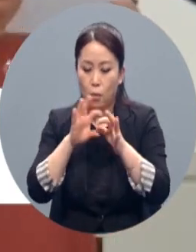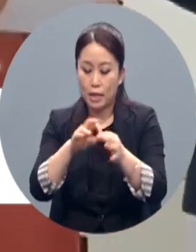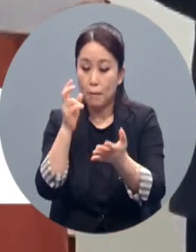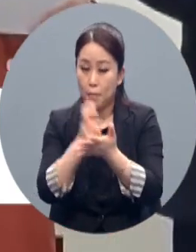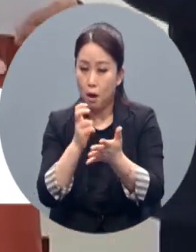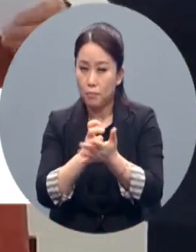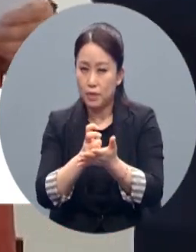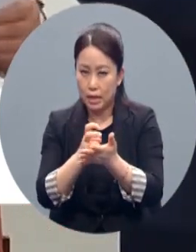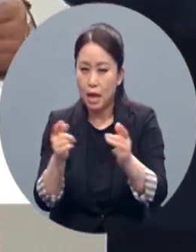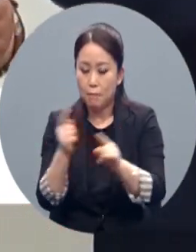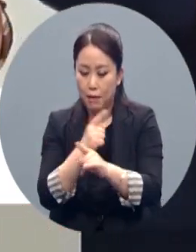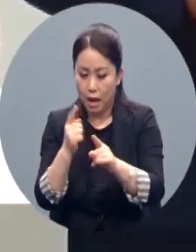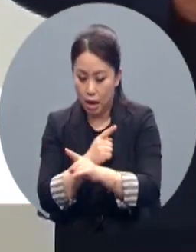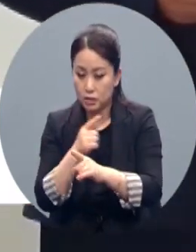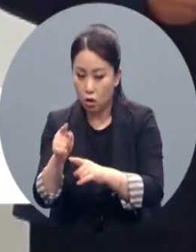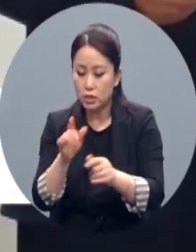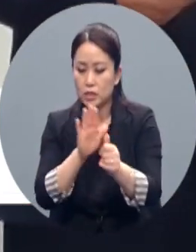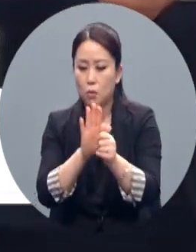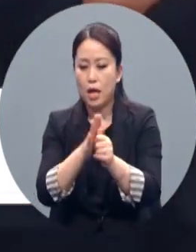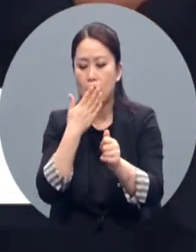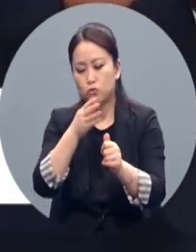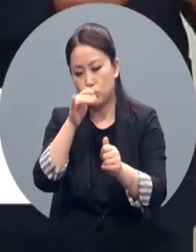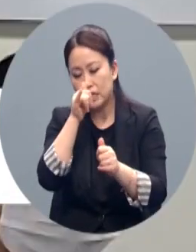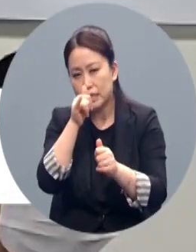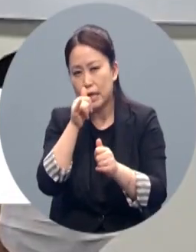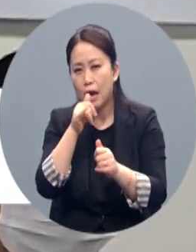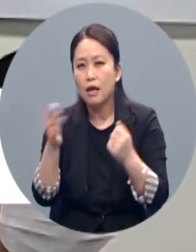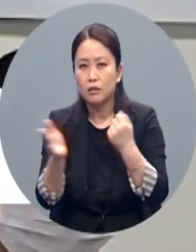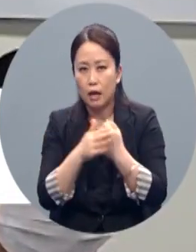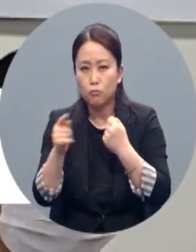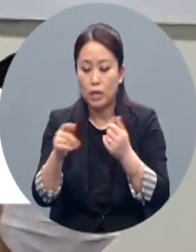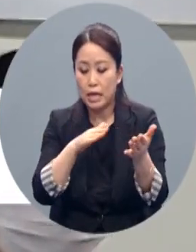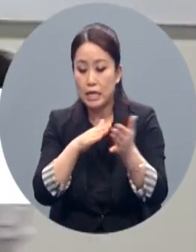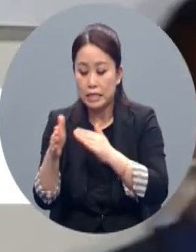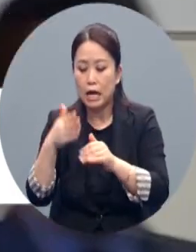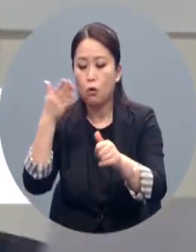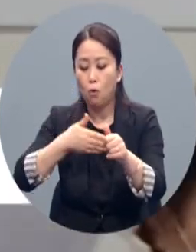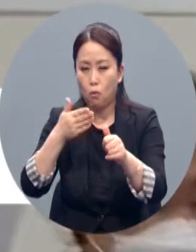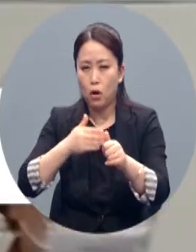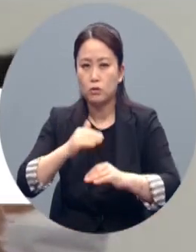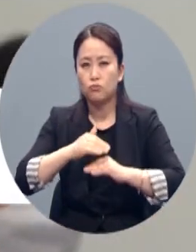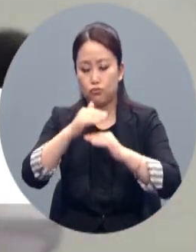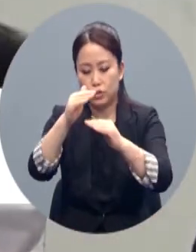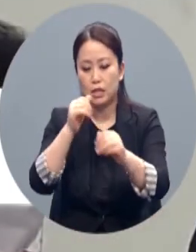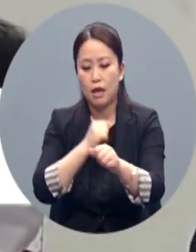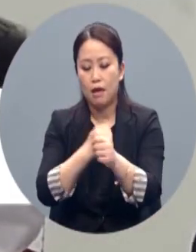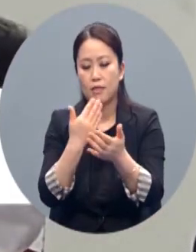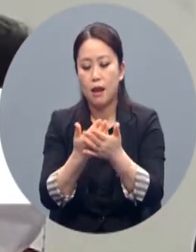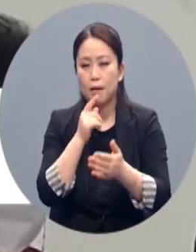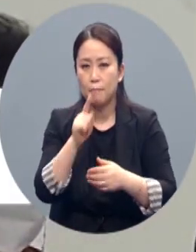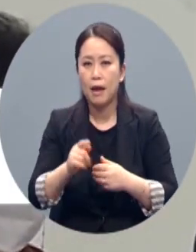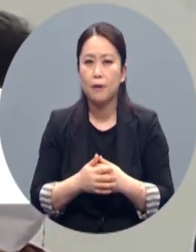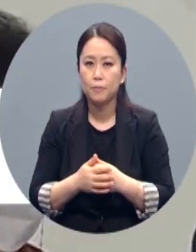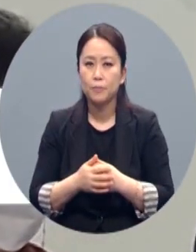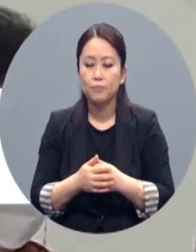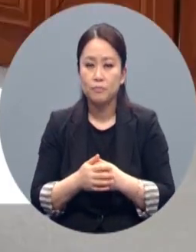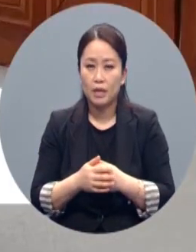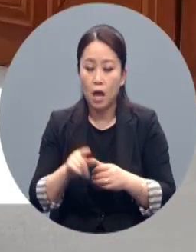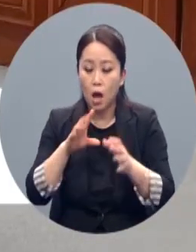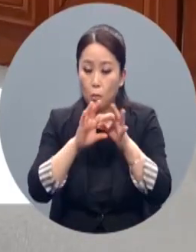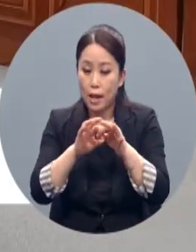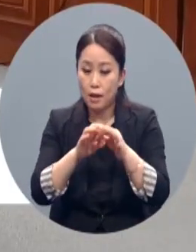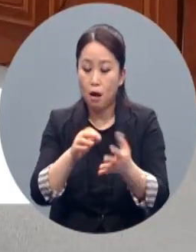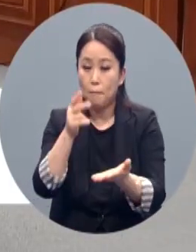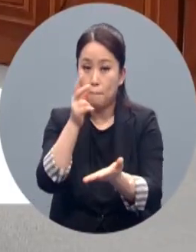수 있는 근거가 생겼다며 사상구 와 부산시가 이전 권고 등의 절차를 추진하라고 조정했습니다 해당